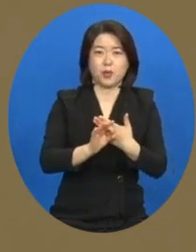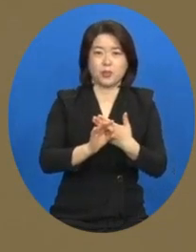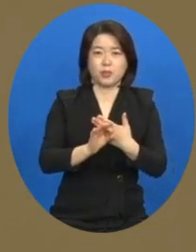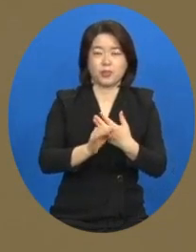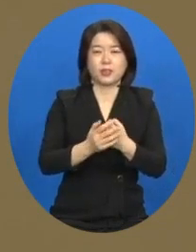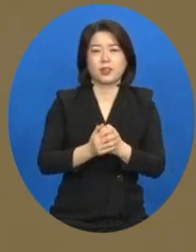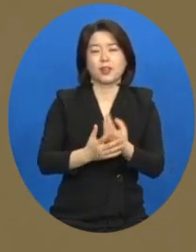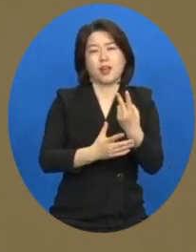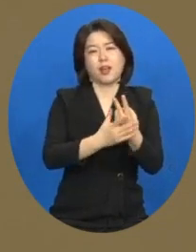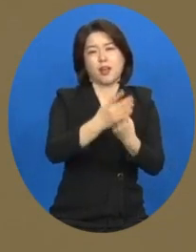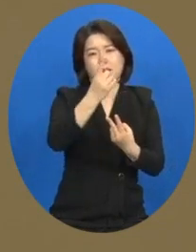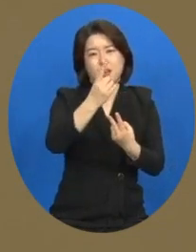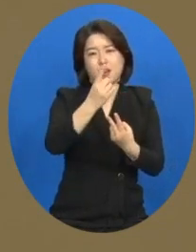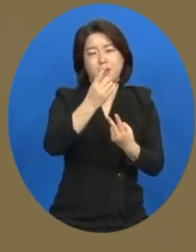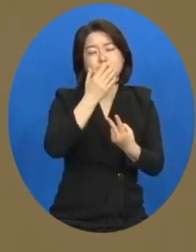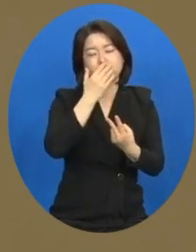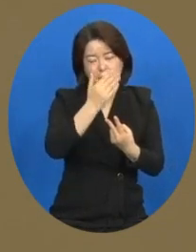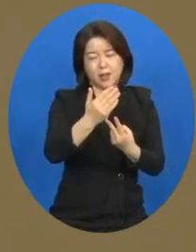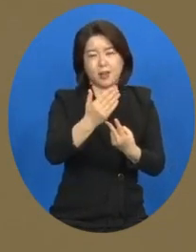하나 되게 됩니다.